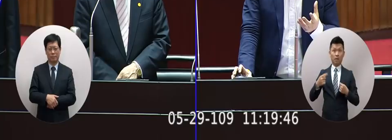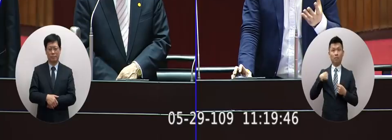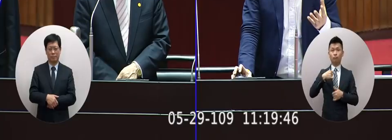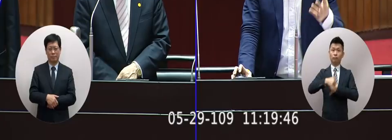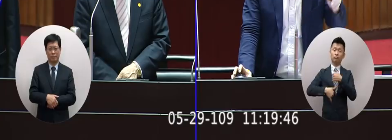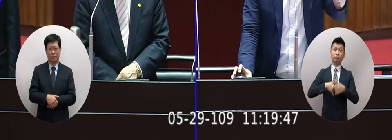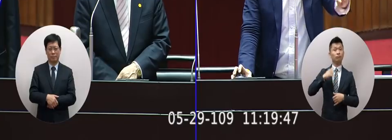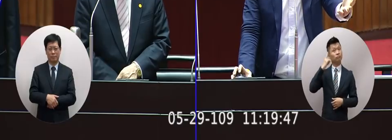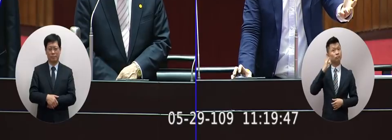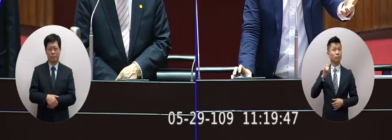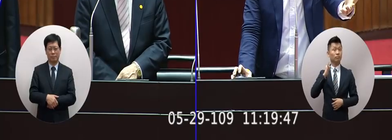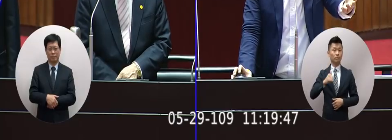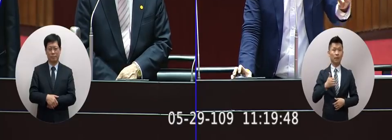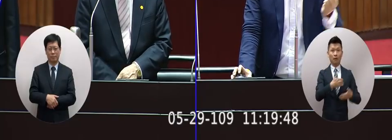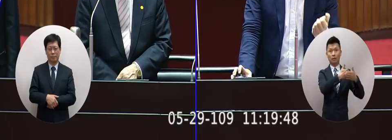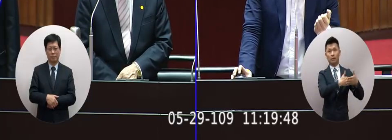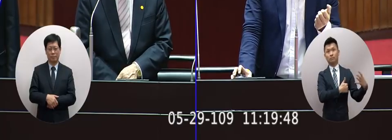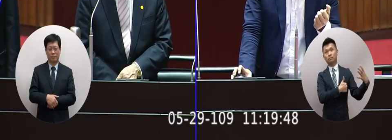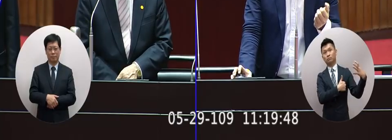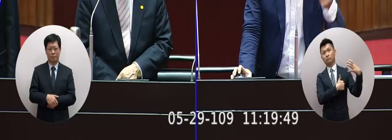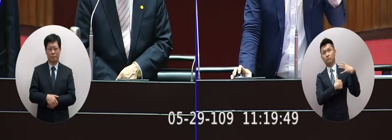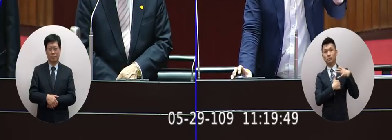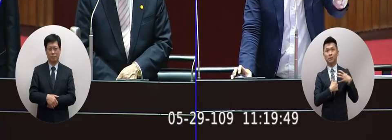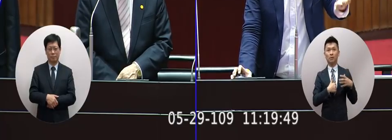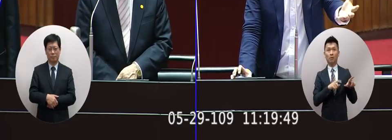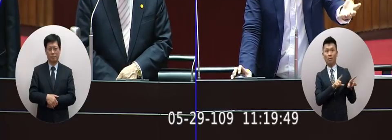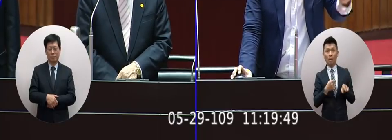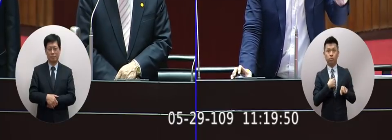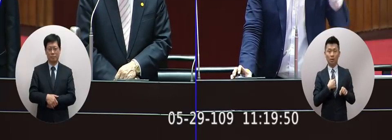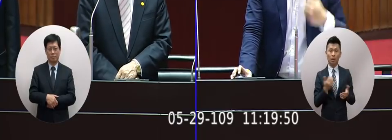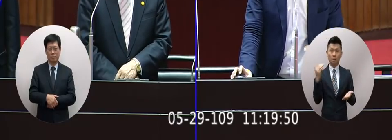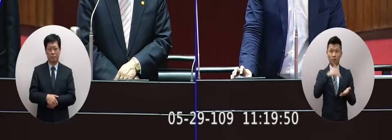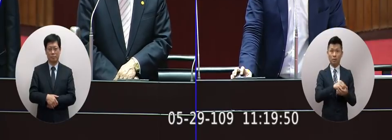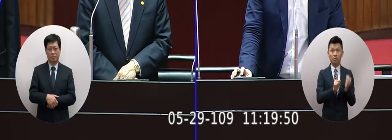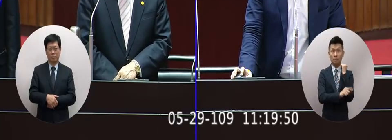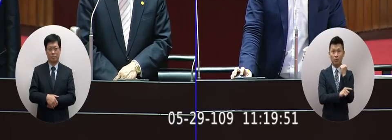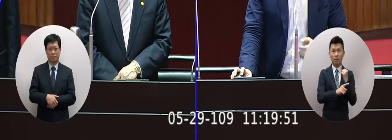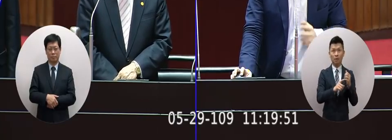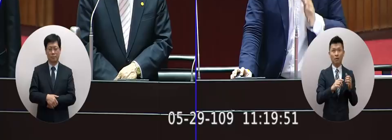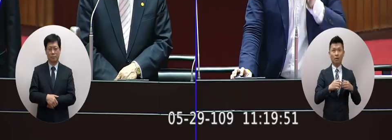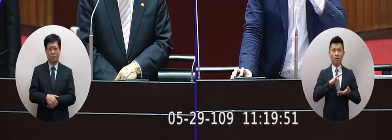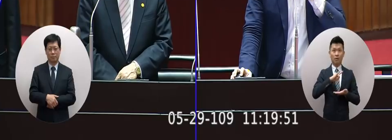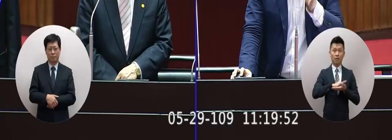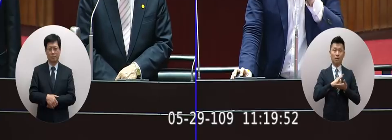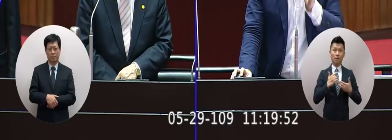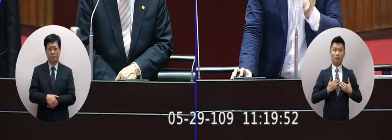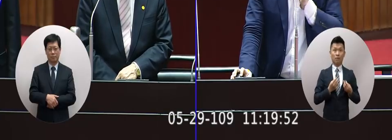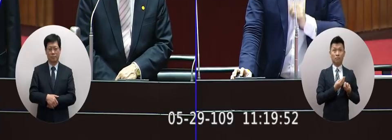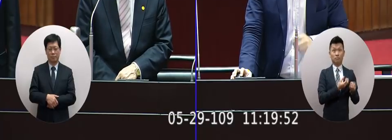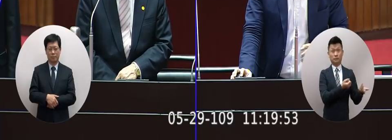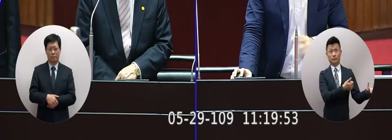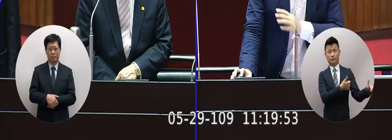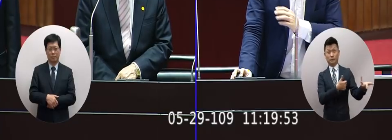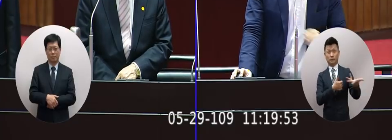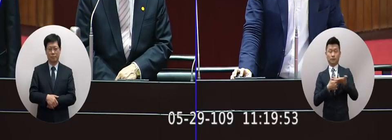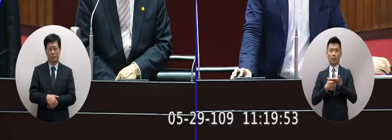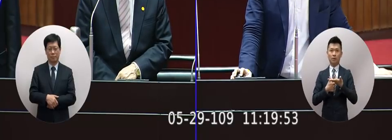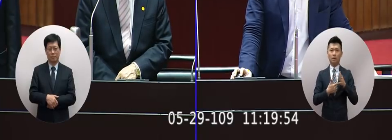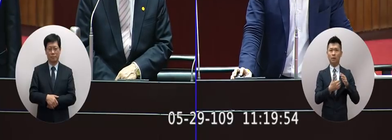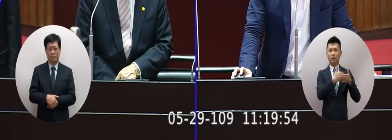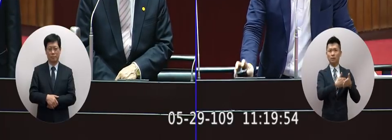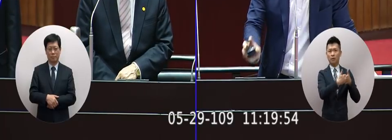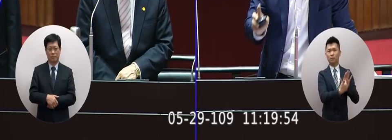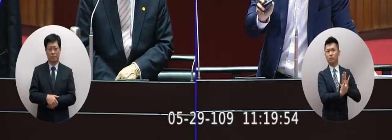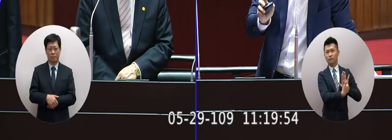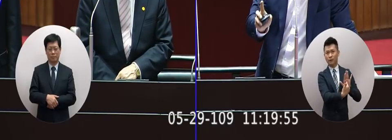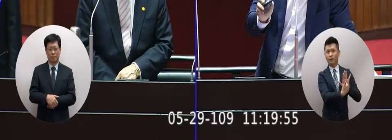过了好好，结果竟然爱接受中国的压迫，啊，最后竟然把中国的病毒给弹出来，啊，所以呢，护台防中治理中，接下来要讨